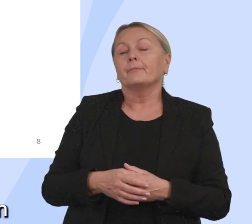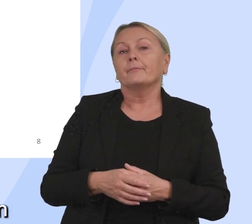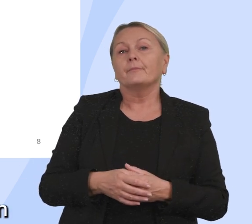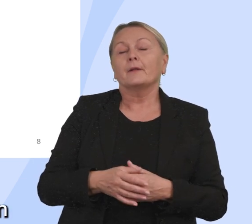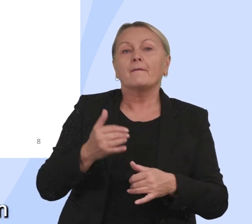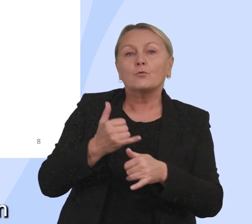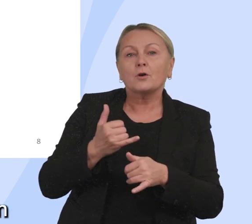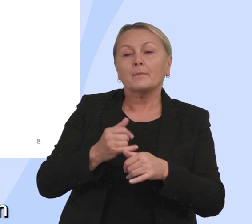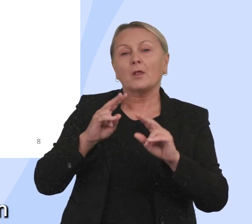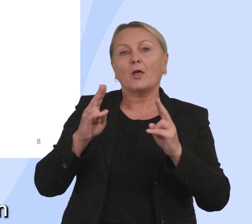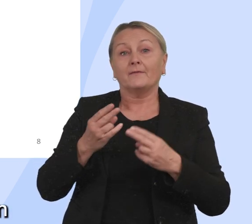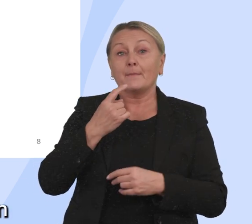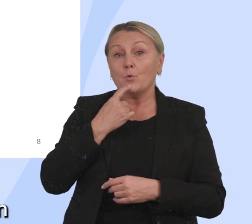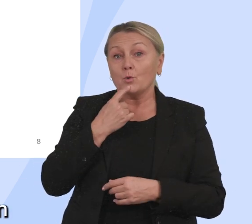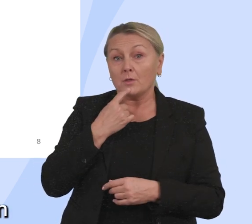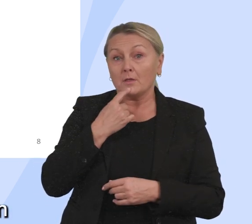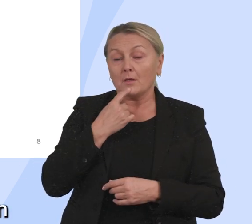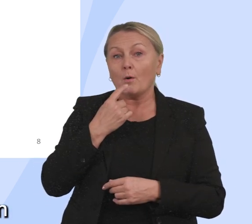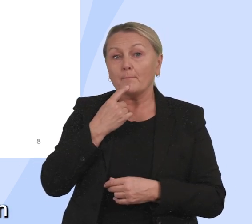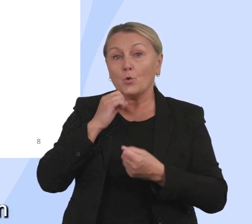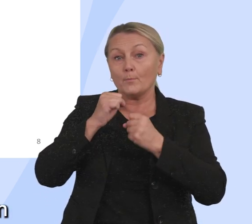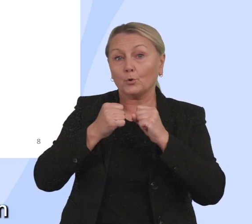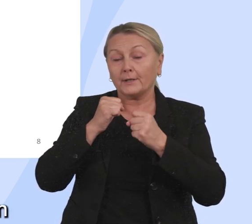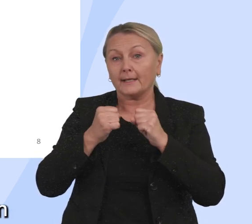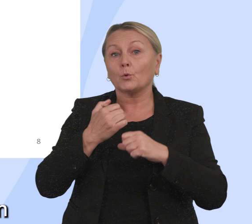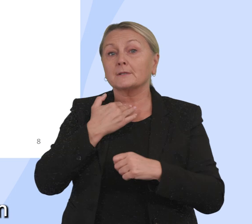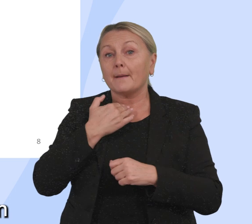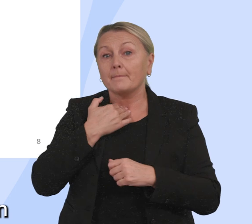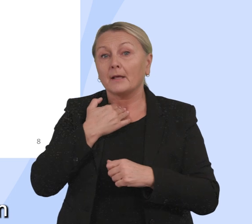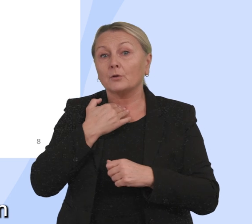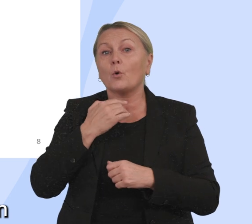og mundmotorikken og stemmen og strubehovedet i forhold til at